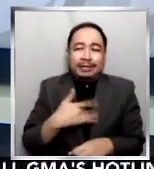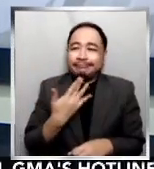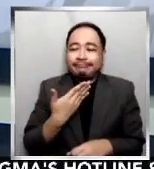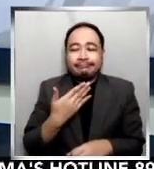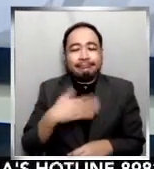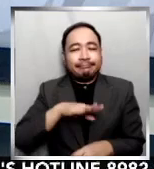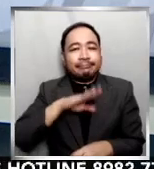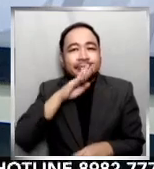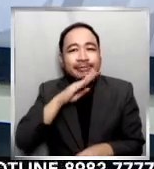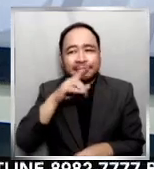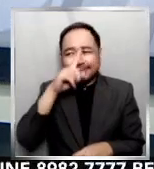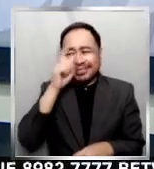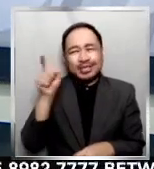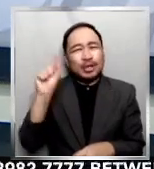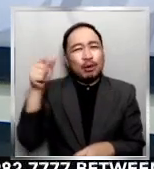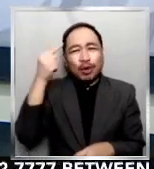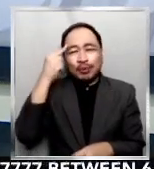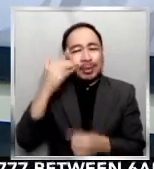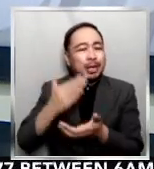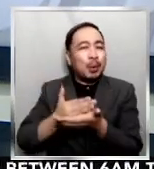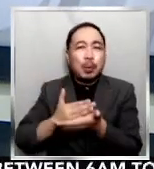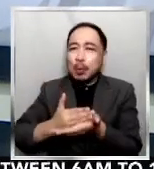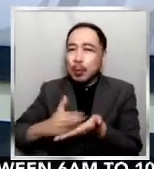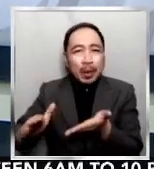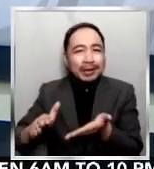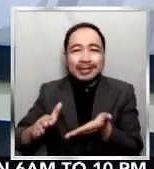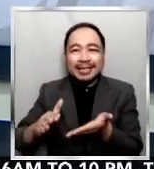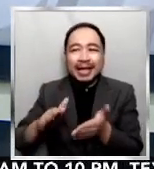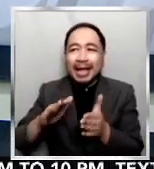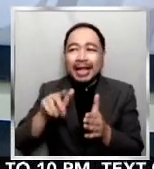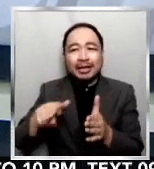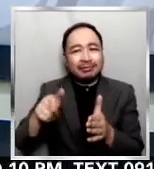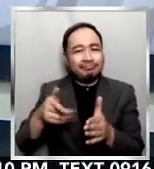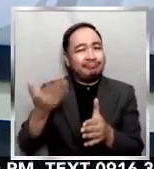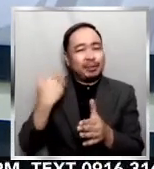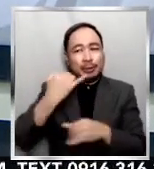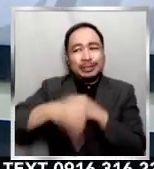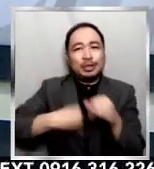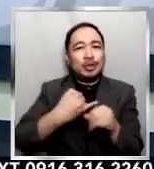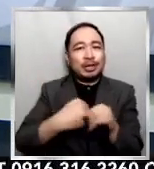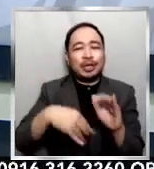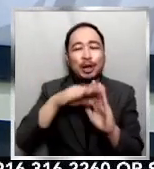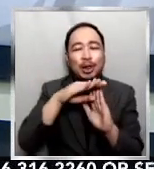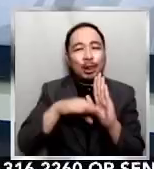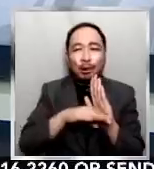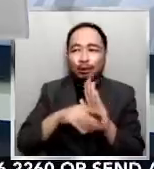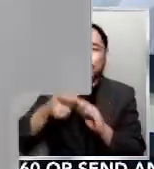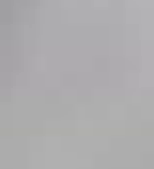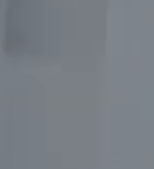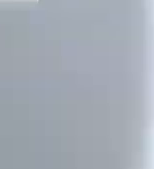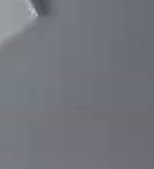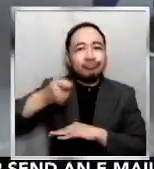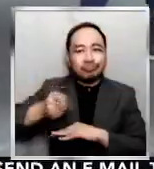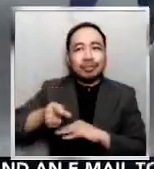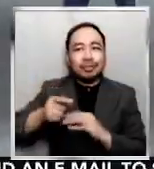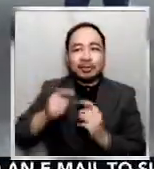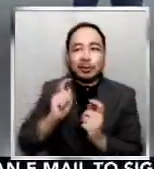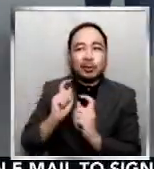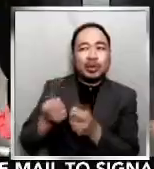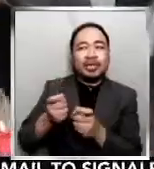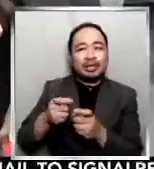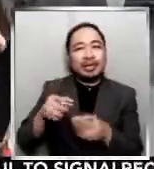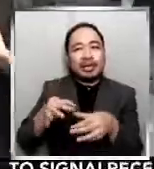ng Malacanang, ginawa naman nila ang lahat ng kanilang makakaya. Yan ang tinutukan ni Joseph Moro.